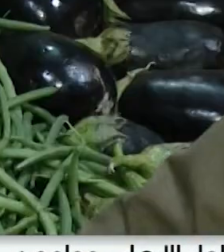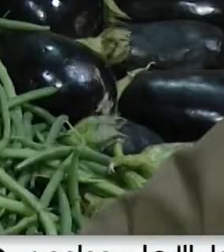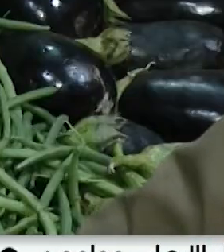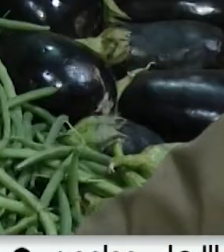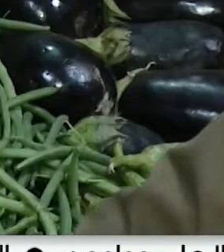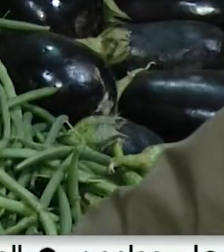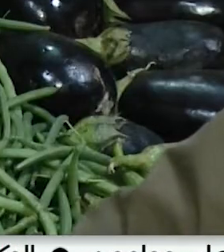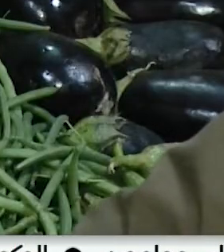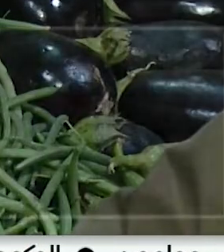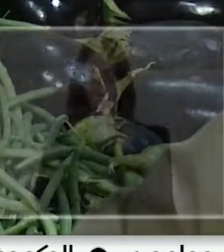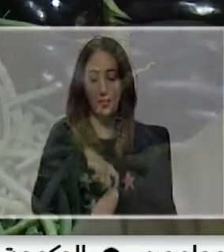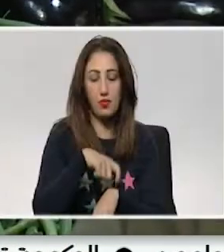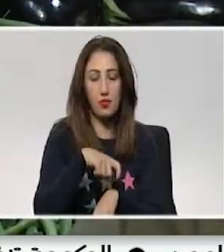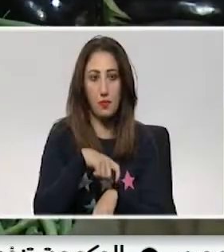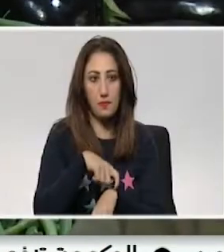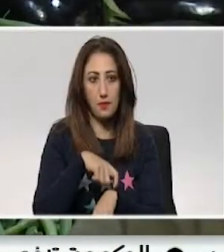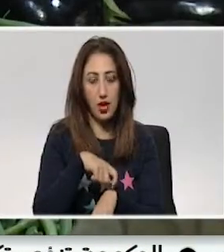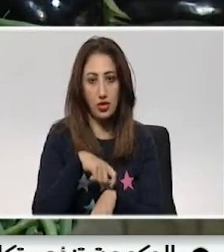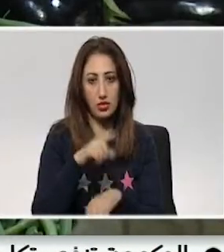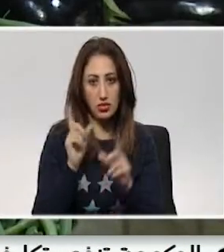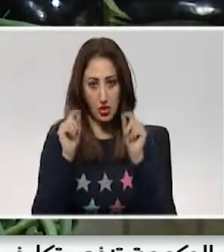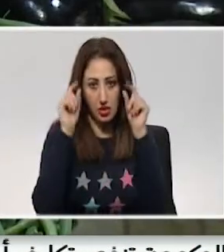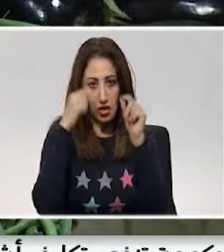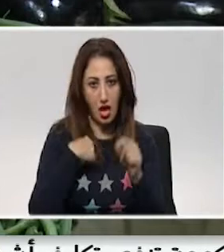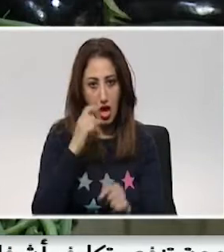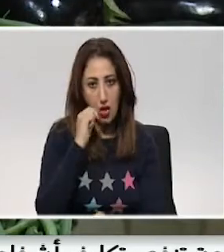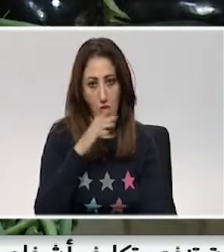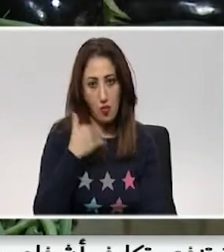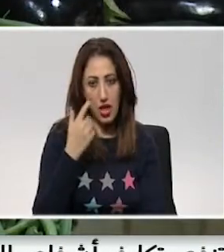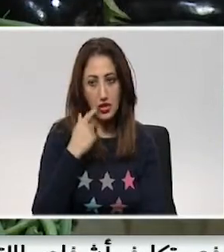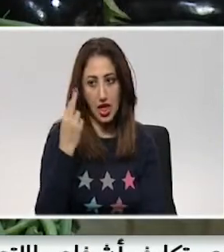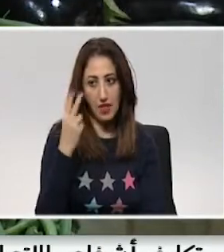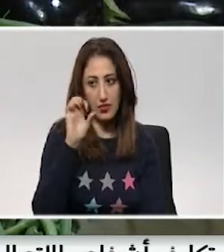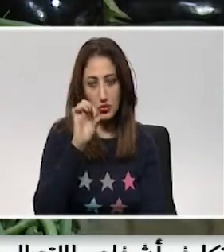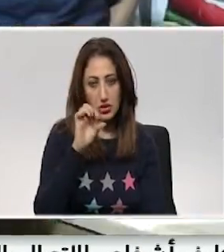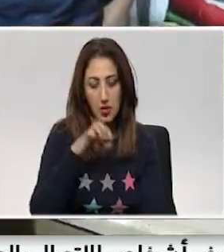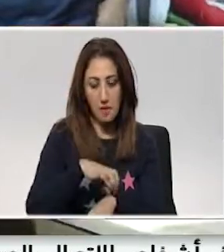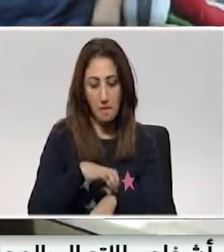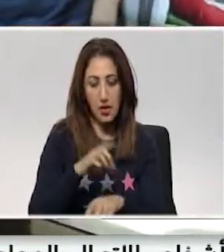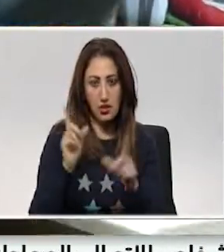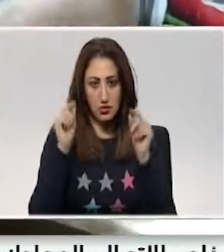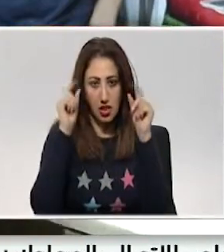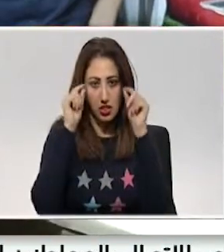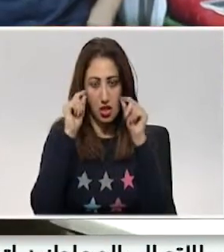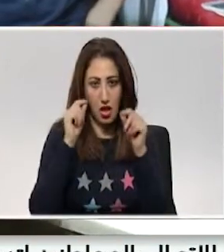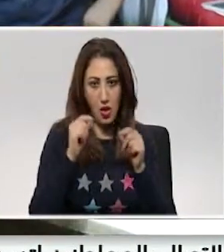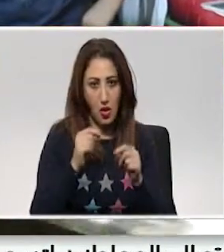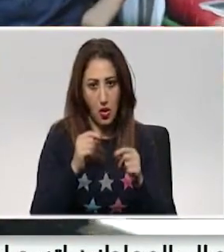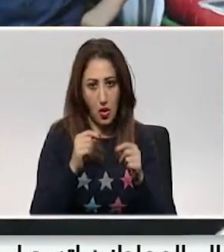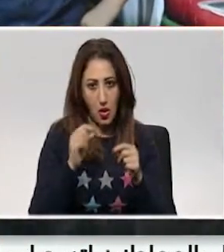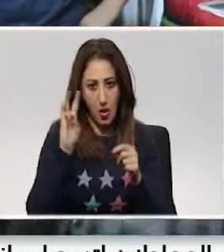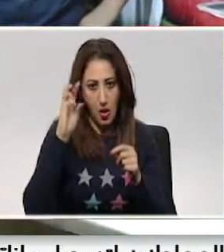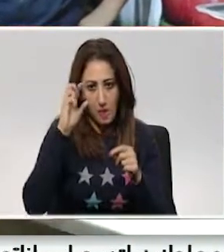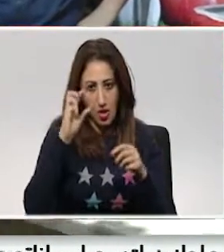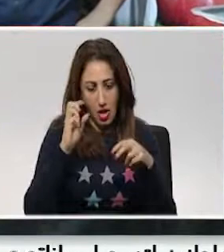بالنسبة لموضوع مرض السرطان ده، والدي انا توفى من المرض ده 2009، كان جاله مرض سرطان في البروستاتا، وجي بعدها من 6 شهور